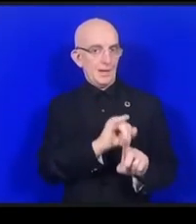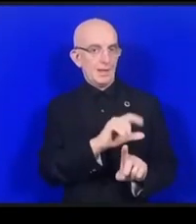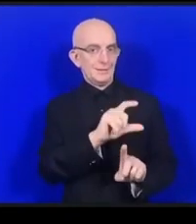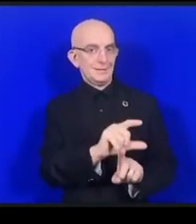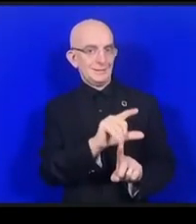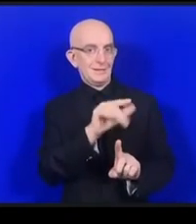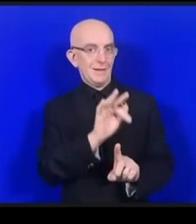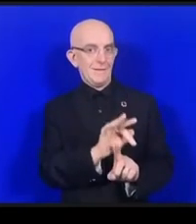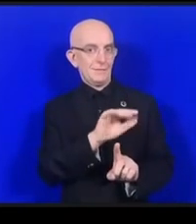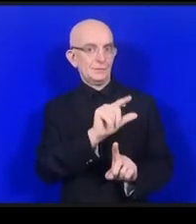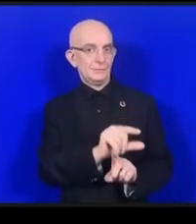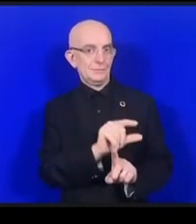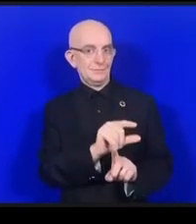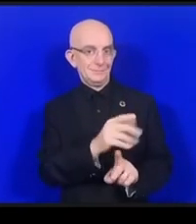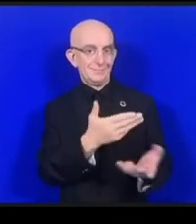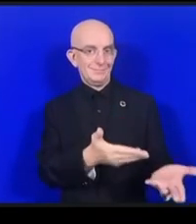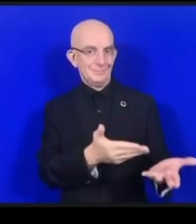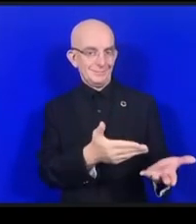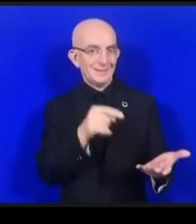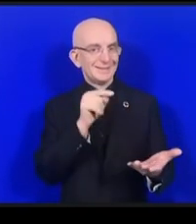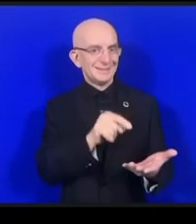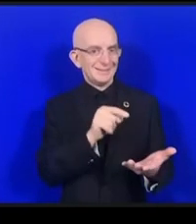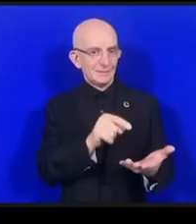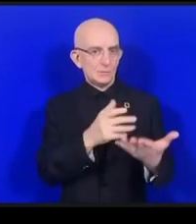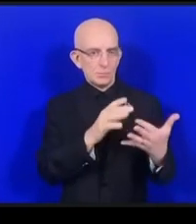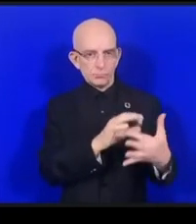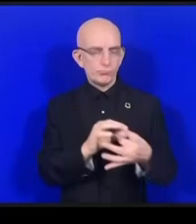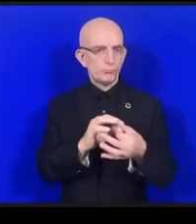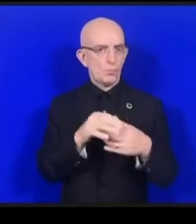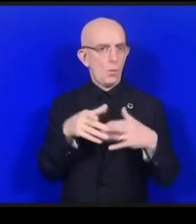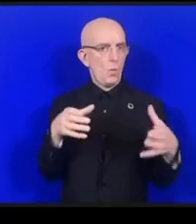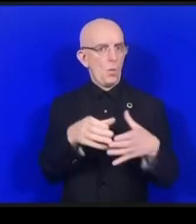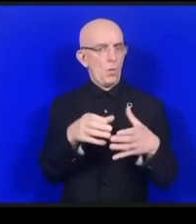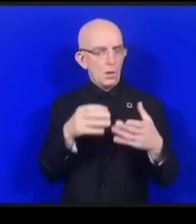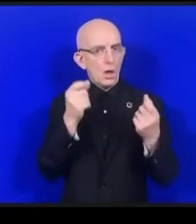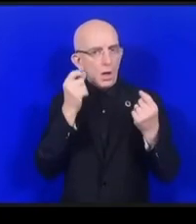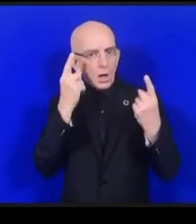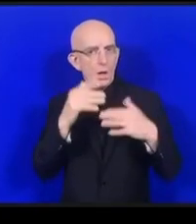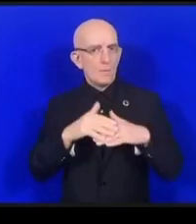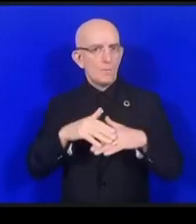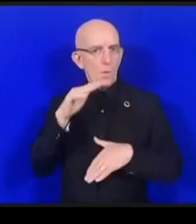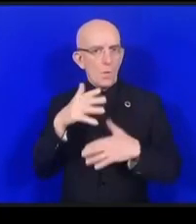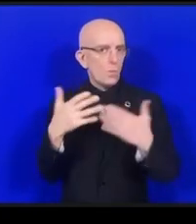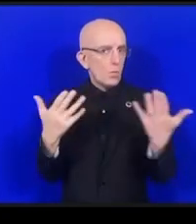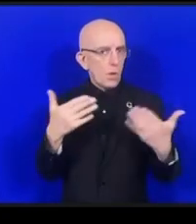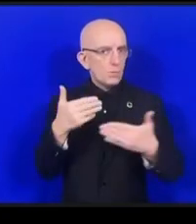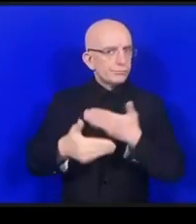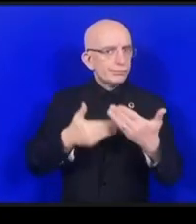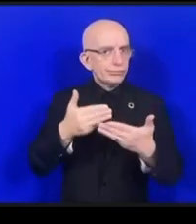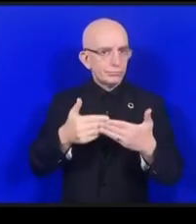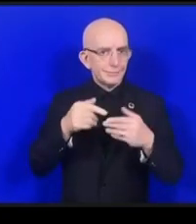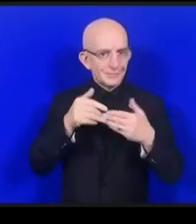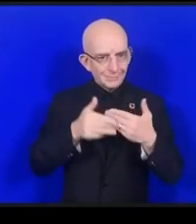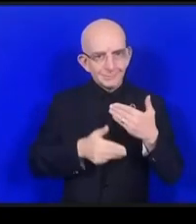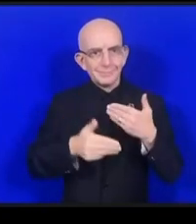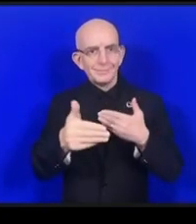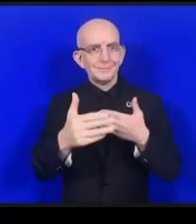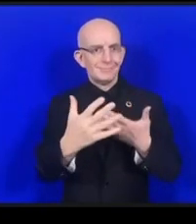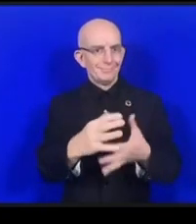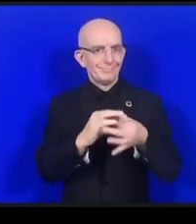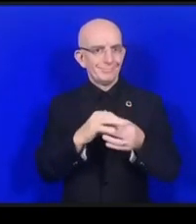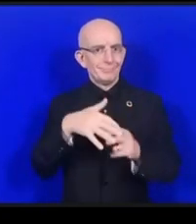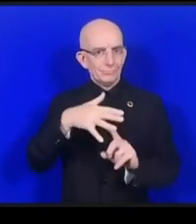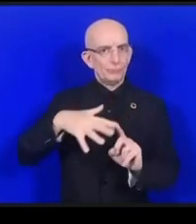шефство в молодёжных программах и в Молодёжном сообществе Мы конечно сталкиваемся с